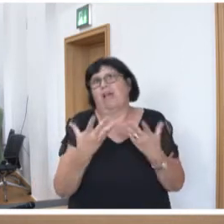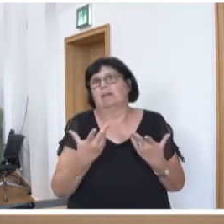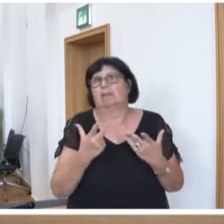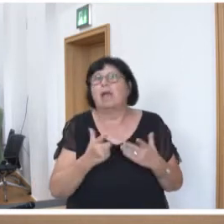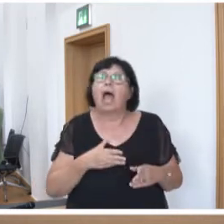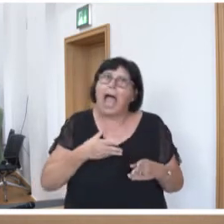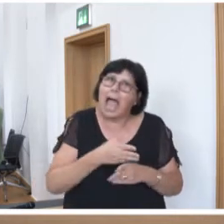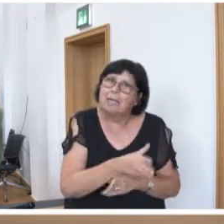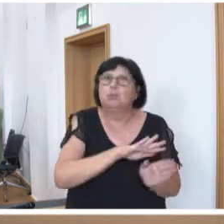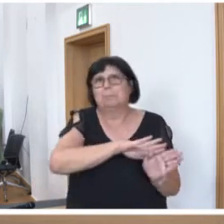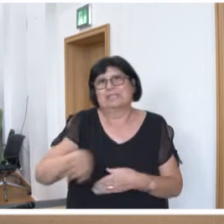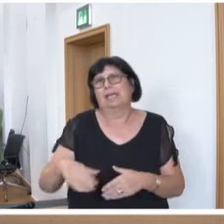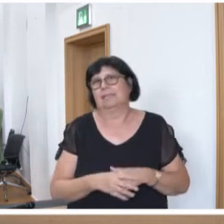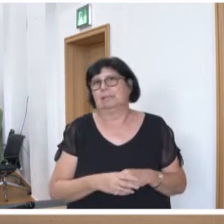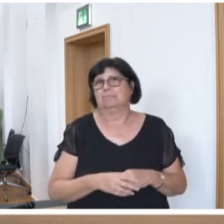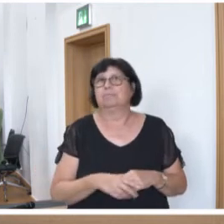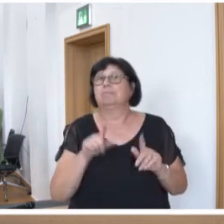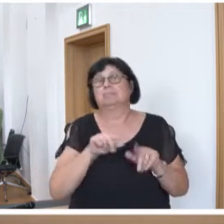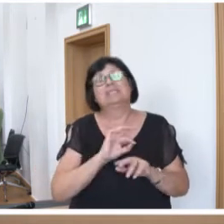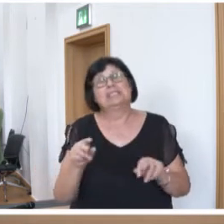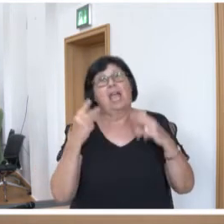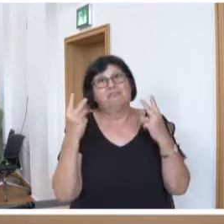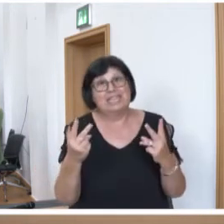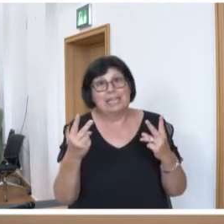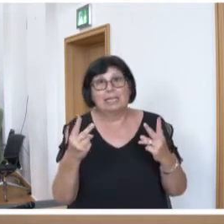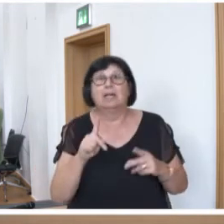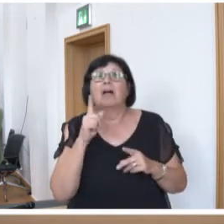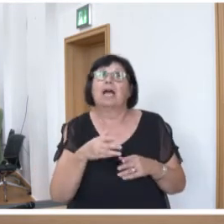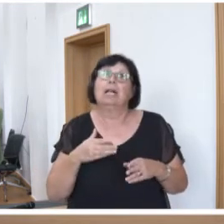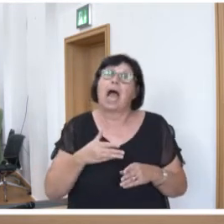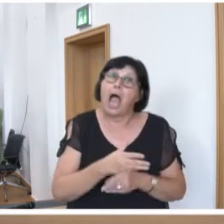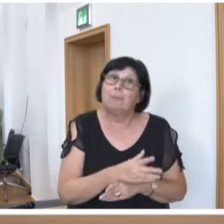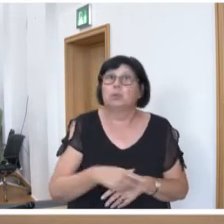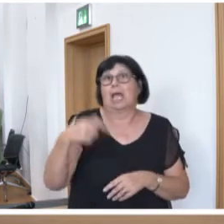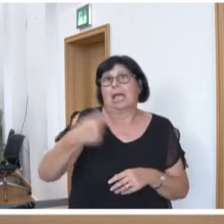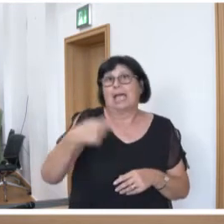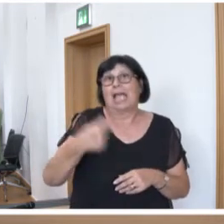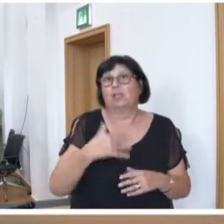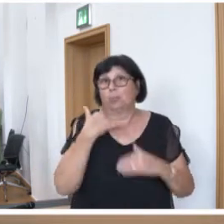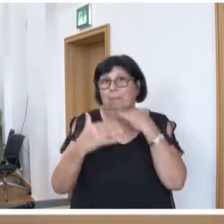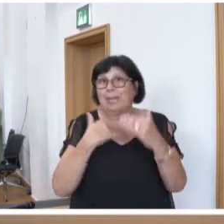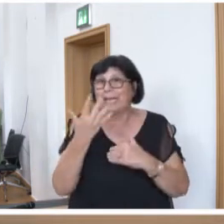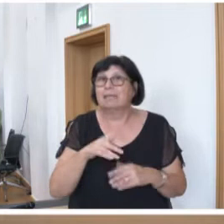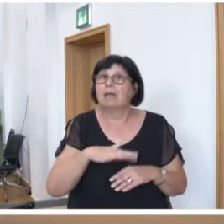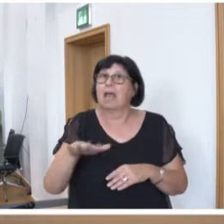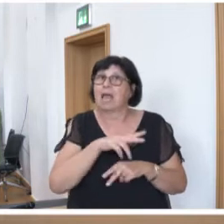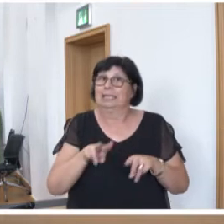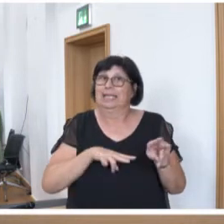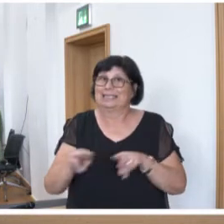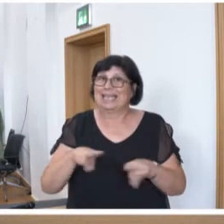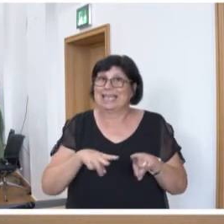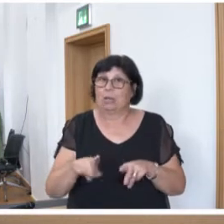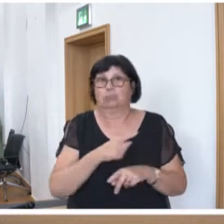zu beseitigen. Das ist sehr wichtig, denn der Armuts- und Reichtumsbericht der Landesregierung hat uns alle